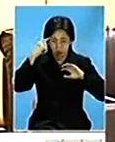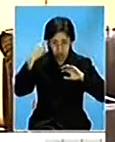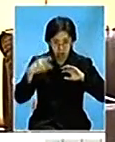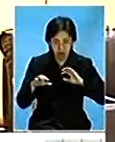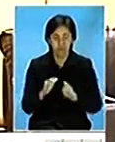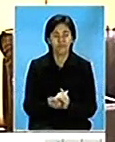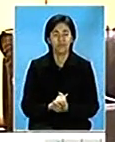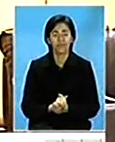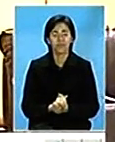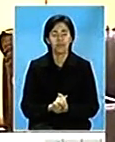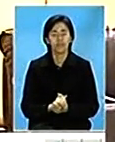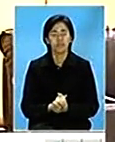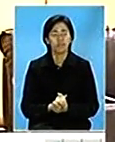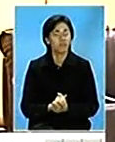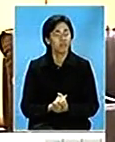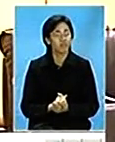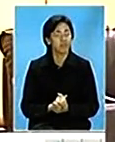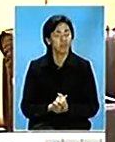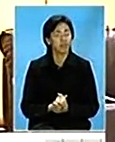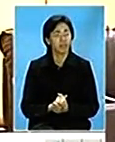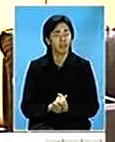อยู่เนืองๆครับ